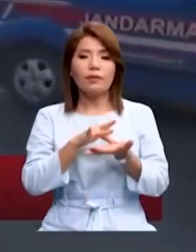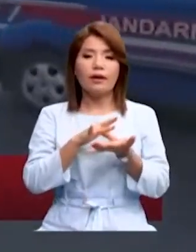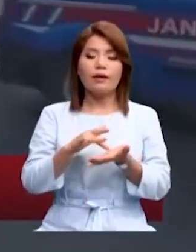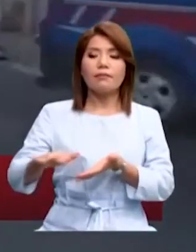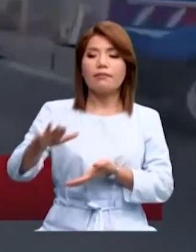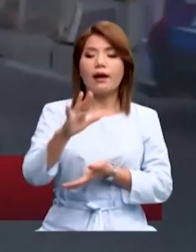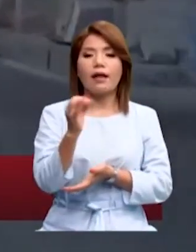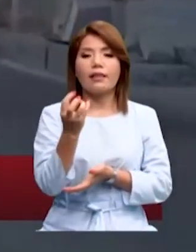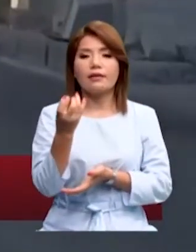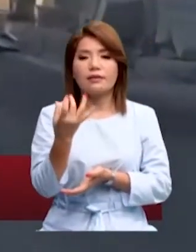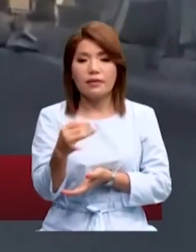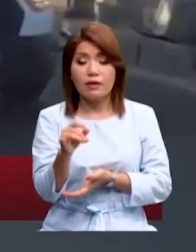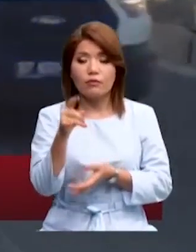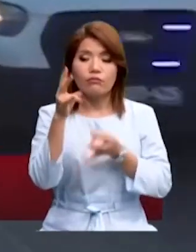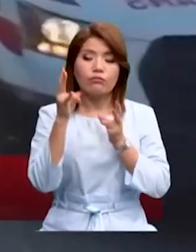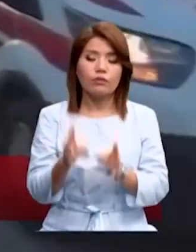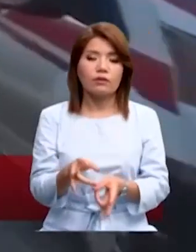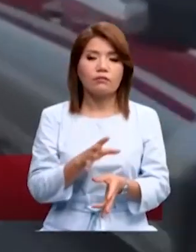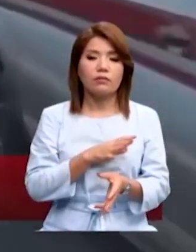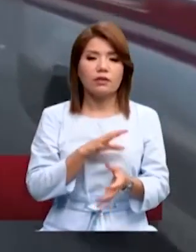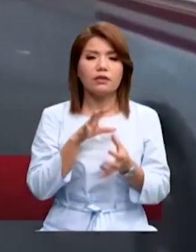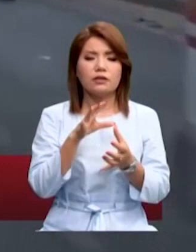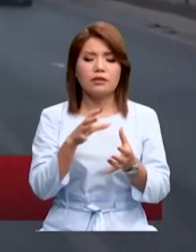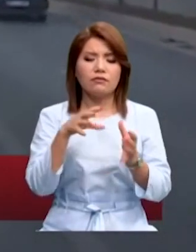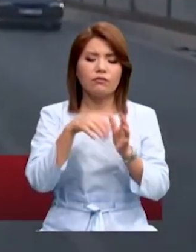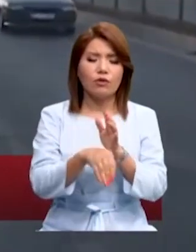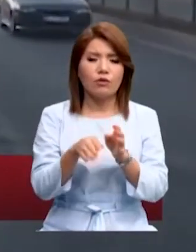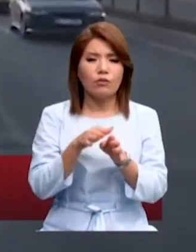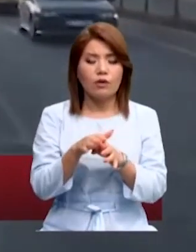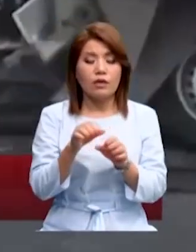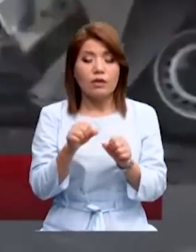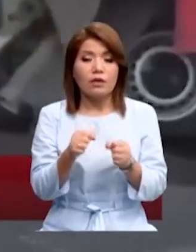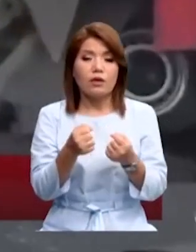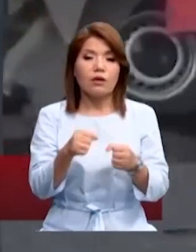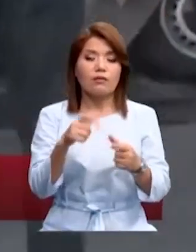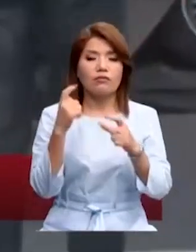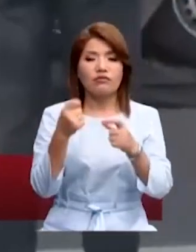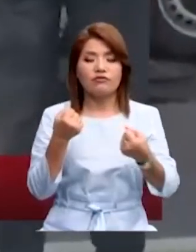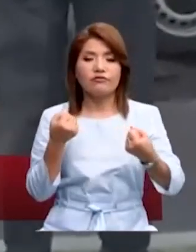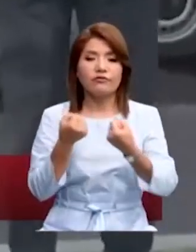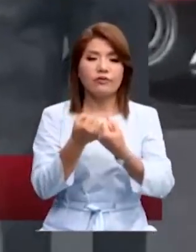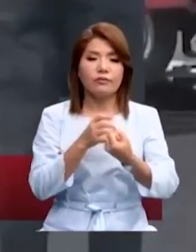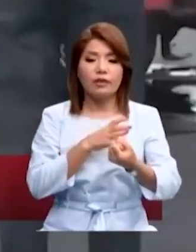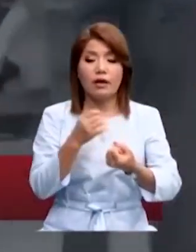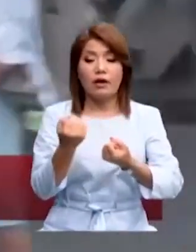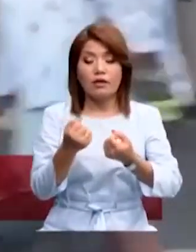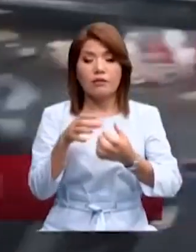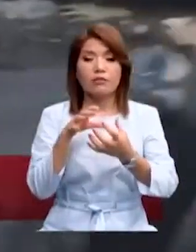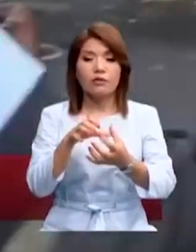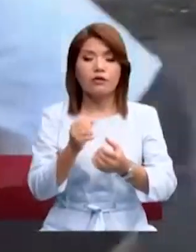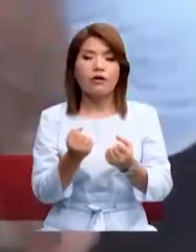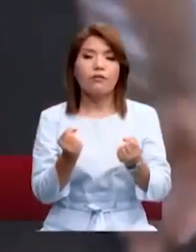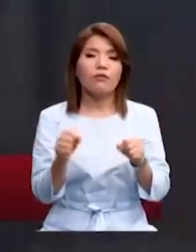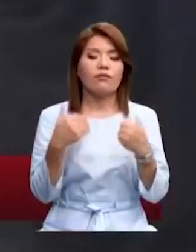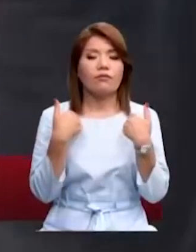Алания вчера омрачила трагедия. Микроавтобус с туристами из Казахстана на полном ходу протаранил грузовик. Судя по кадрам, водитель автобуса превысил скорость. К